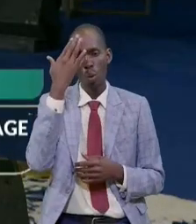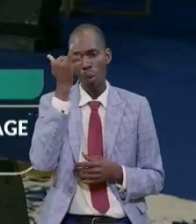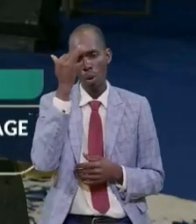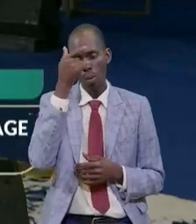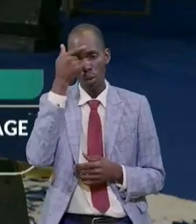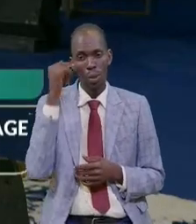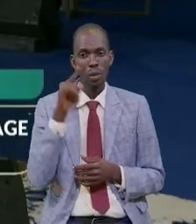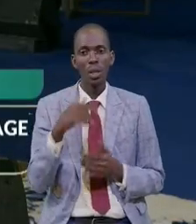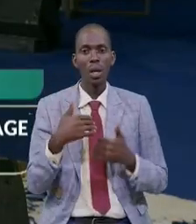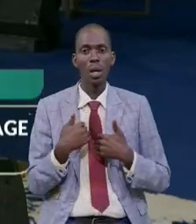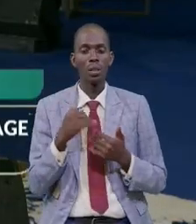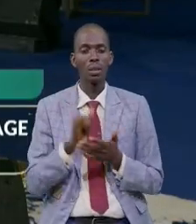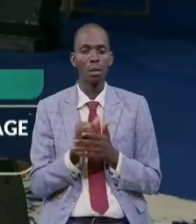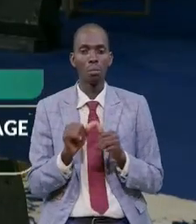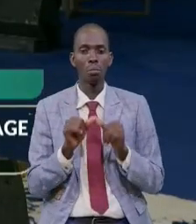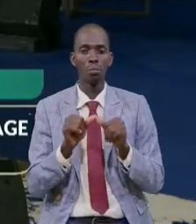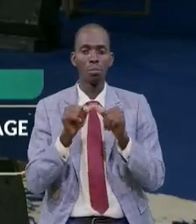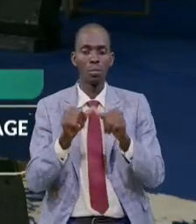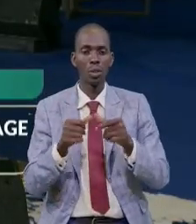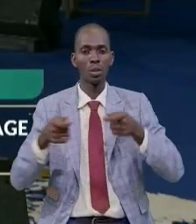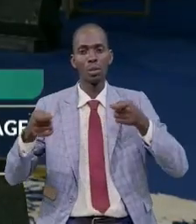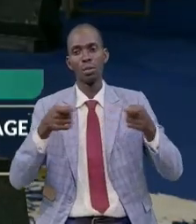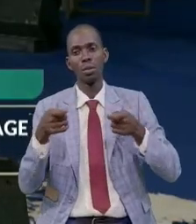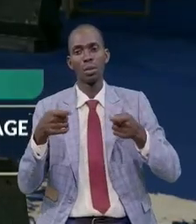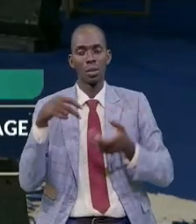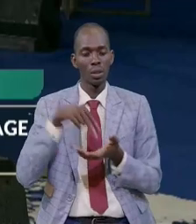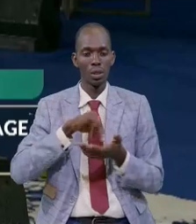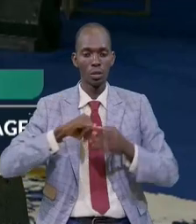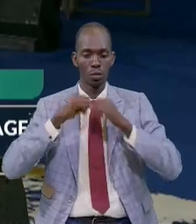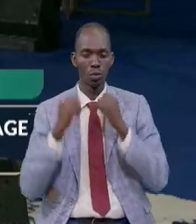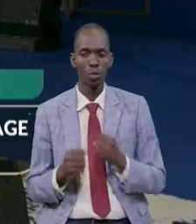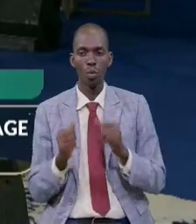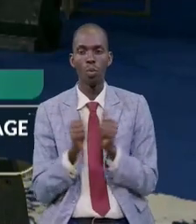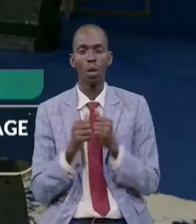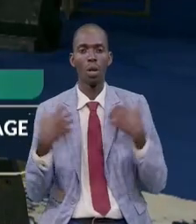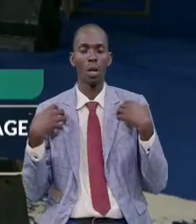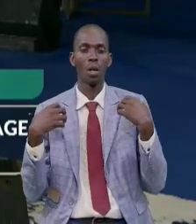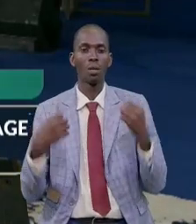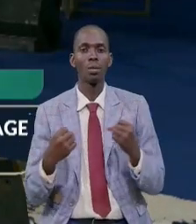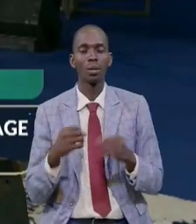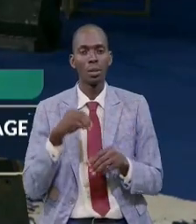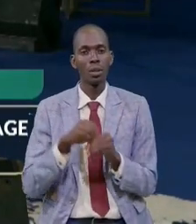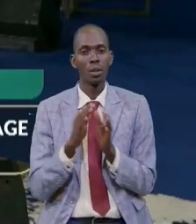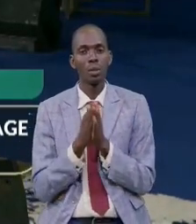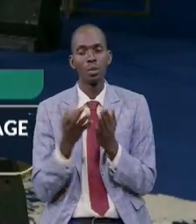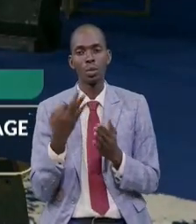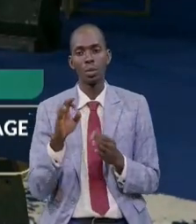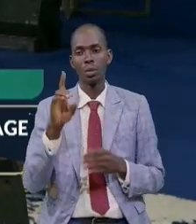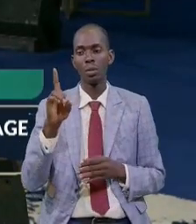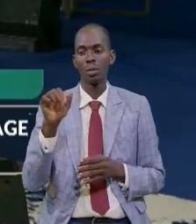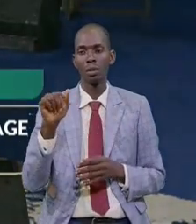parce qu'il avait la domination perpétuelle en se en tenant ferme avec courage en Daniel